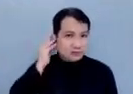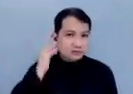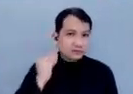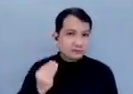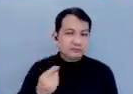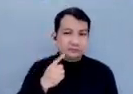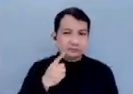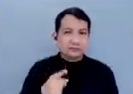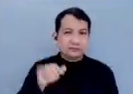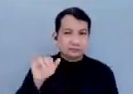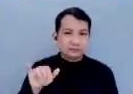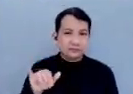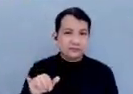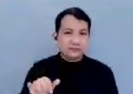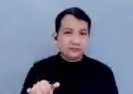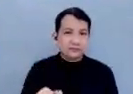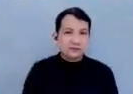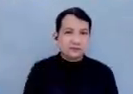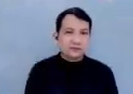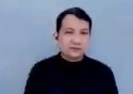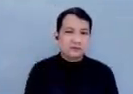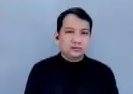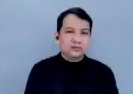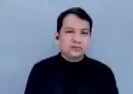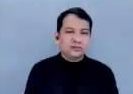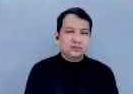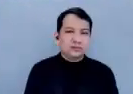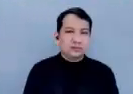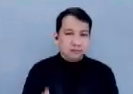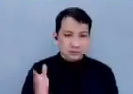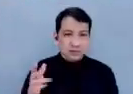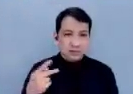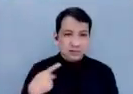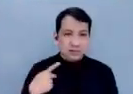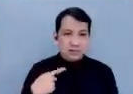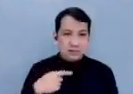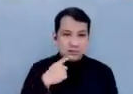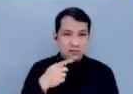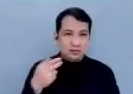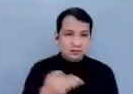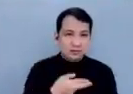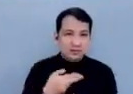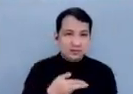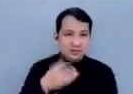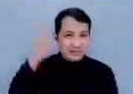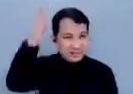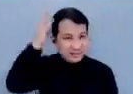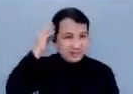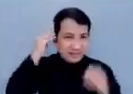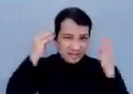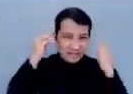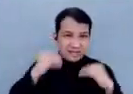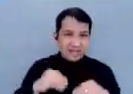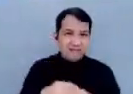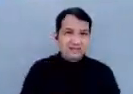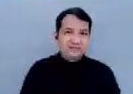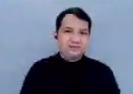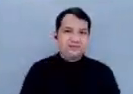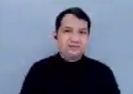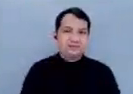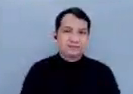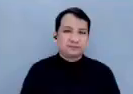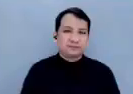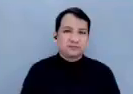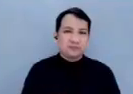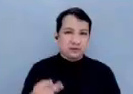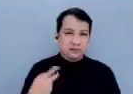maintain may it or to clean special? It? Or ba? Allowed iba, ba shampoo? Meron. Ako yung regular shampoo lang ginagamit. So pwede. Pwede naman. Pero meron ding